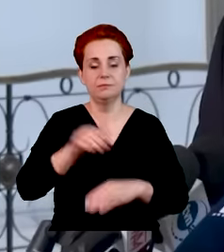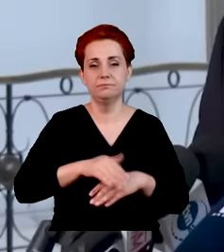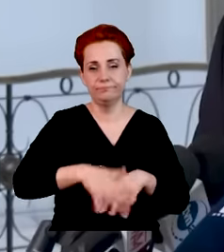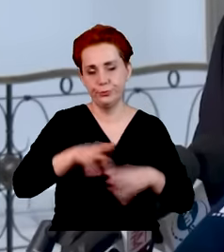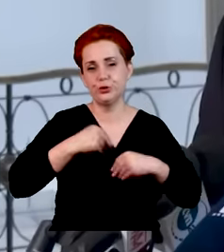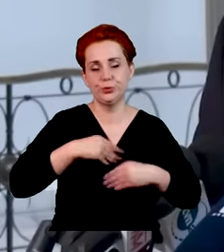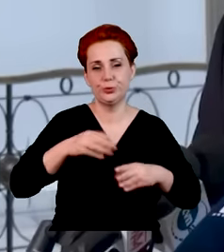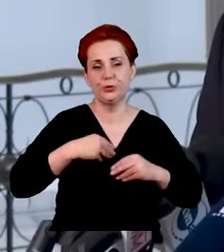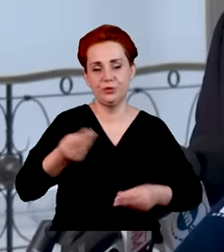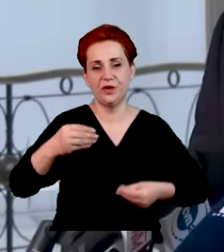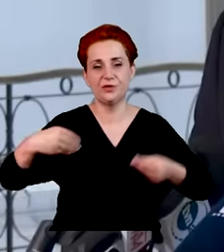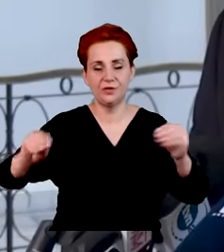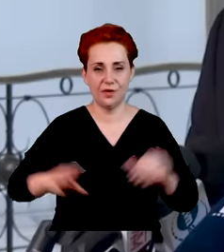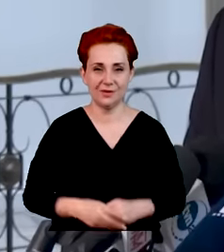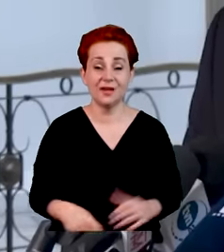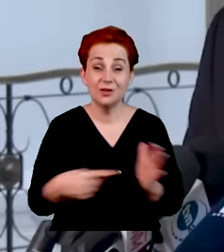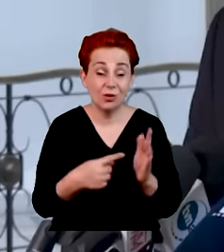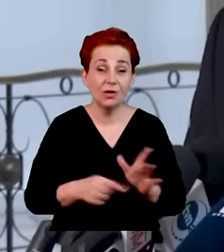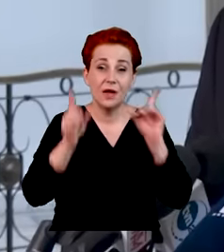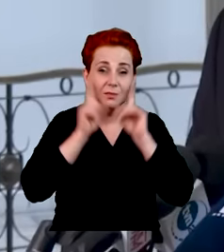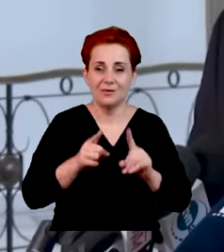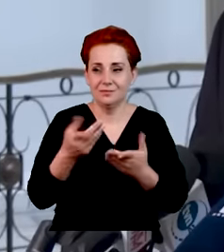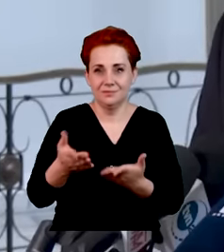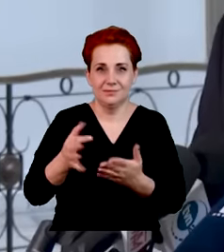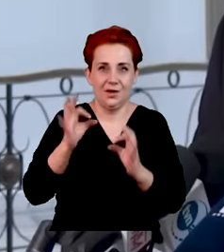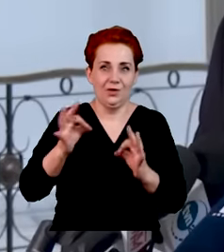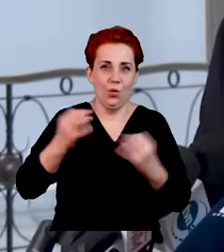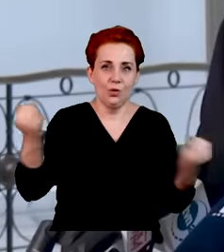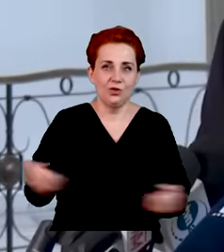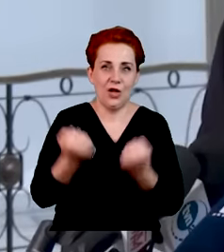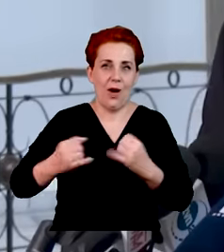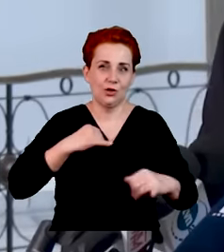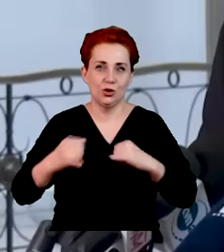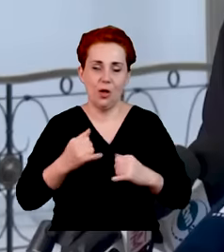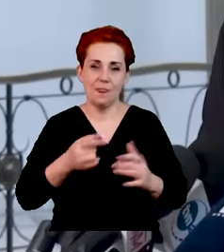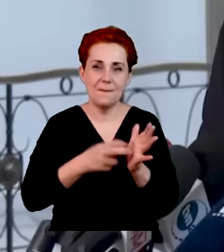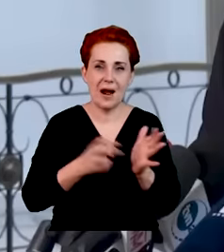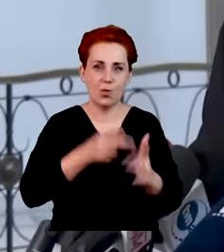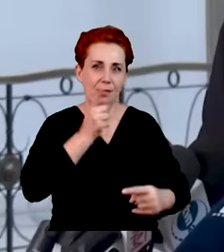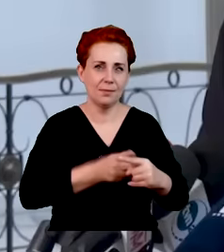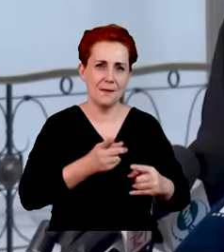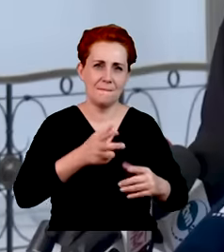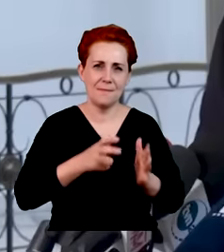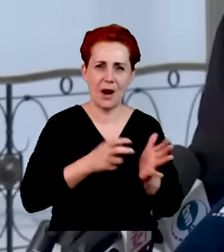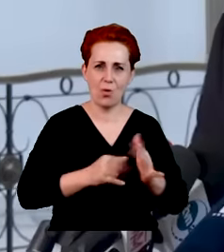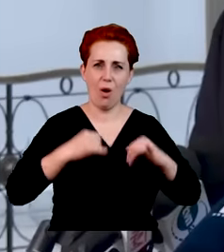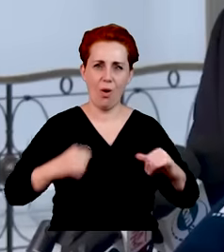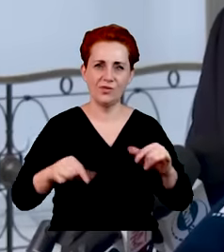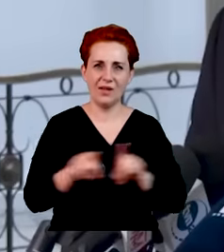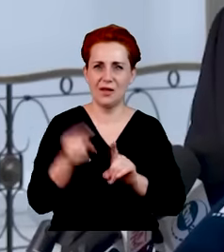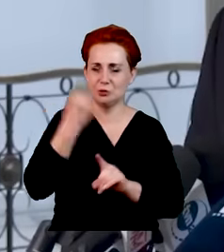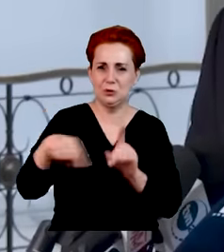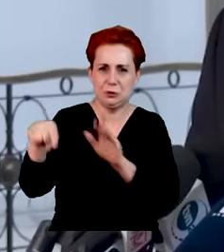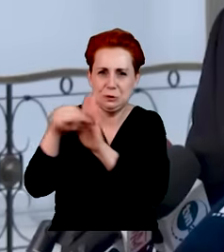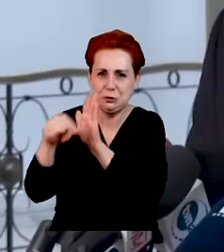przyszłości to jest realny sposób działania tego rządu brak asertywności brak odwagi potężne kompleksy wobec państw które są